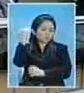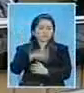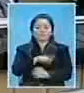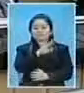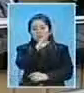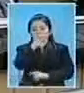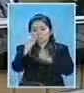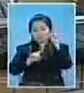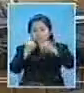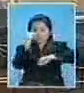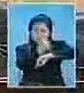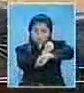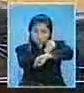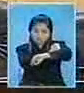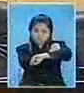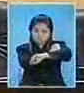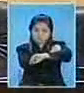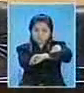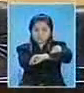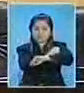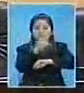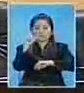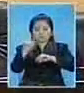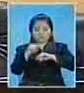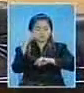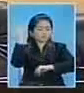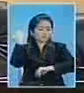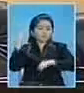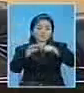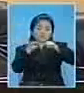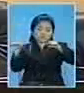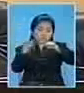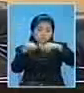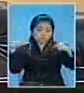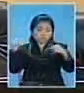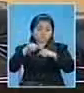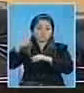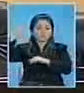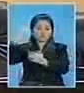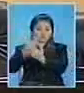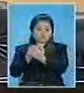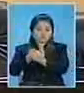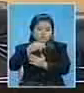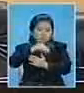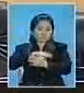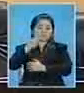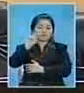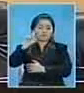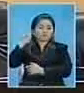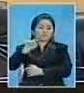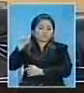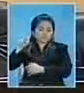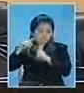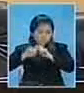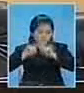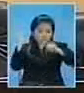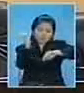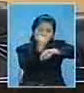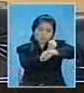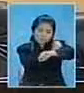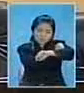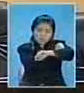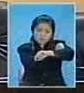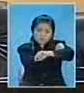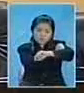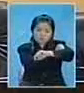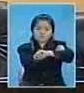ดค่าแรงขั้นต่ำแล้วในช่วงระยะเวลานั้นในขณะที่นายทุนกำไรเพิ่มขึ้นกว่า 200% ผู้ใช้แรงขั้นต่ำมีอัตราค่า